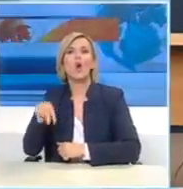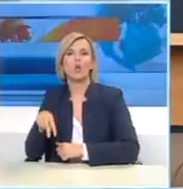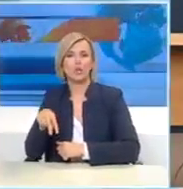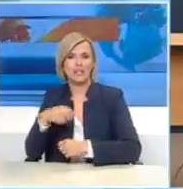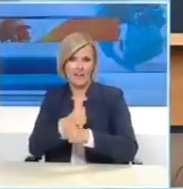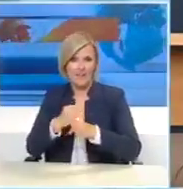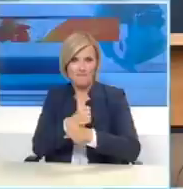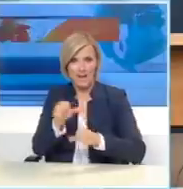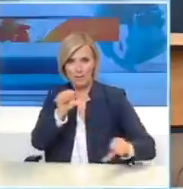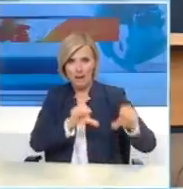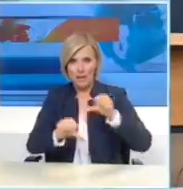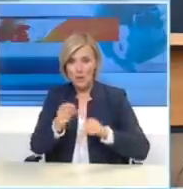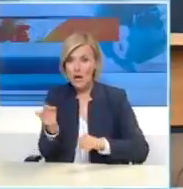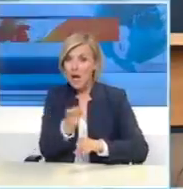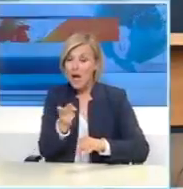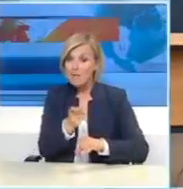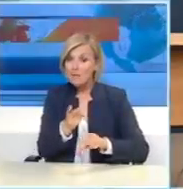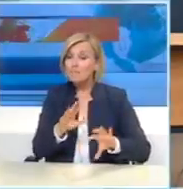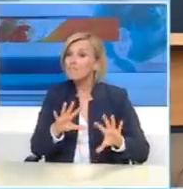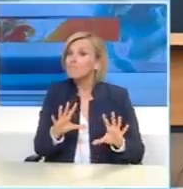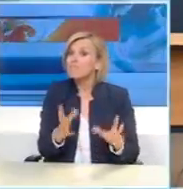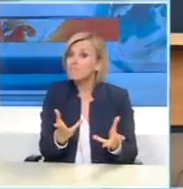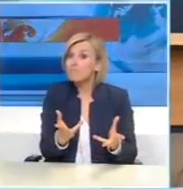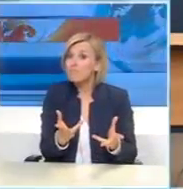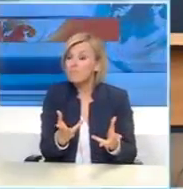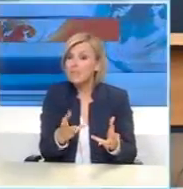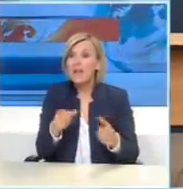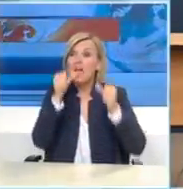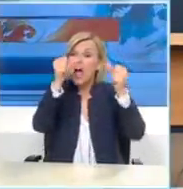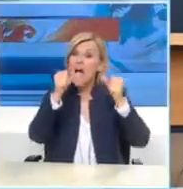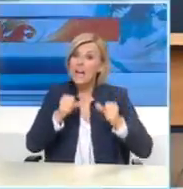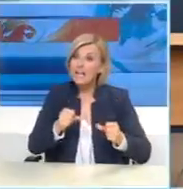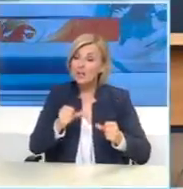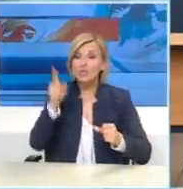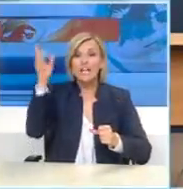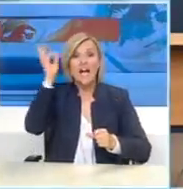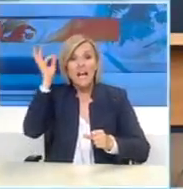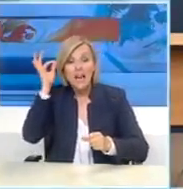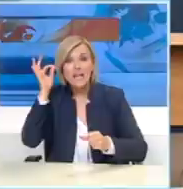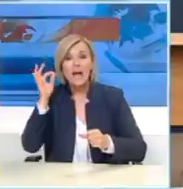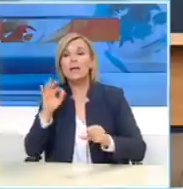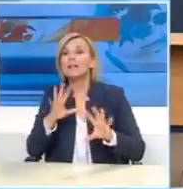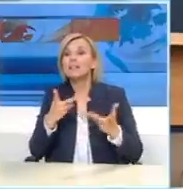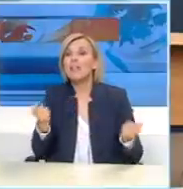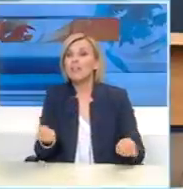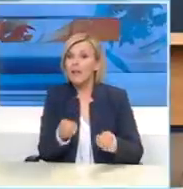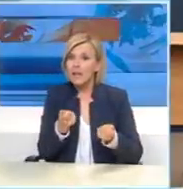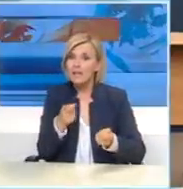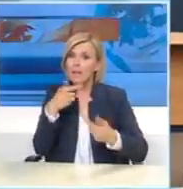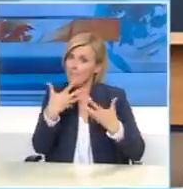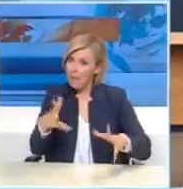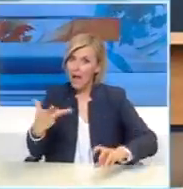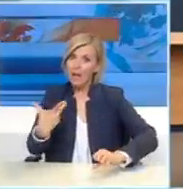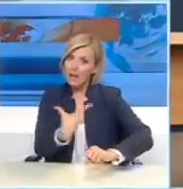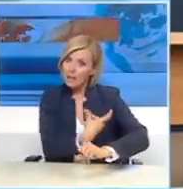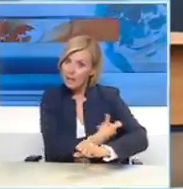κάποιοι ζητούν μέχρι και κυρώσεις για τις δημοσιεύσεις του Δόκτωρο Ραούλ. Ποια είναι η δική μας εμπειρία? Σε πόσους ασθενείς και γιατρούς έχει ήδη